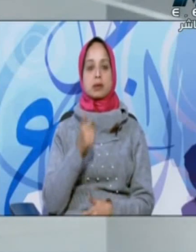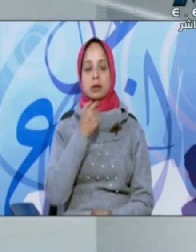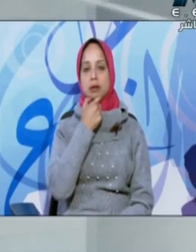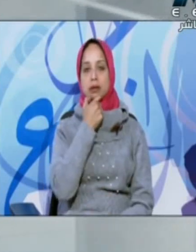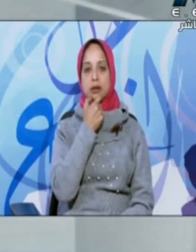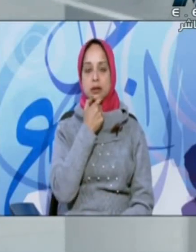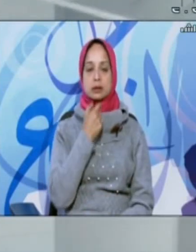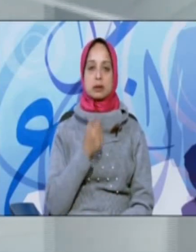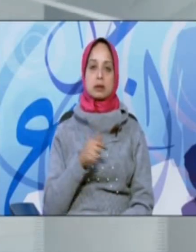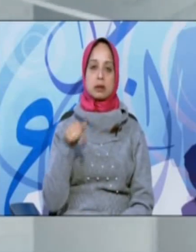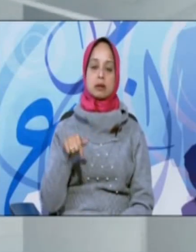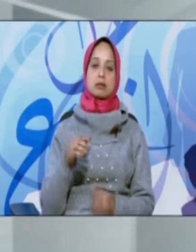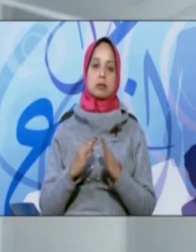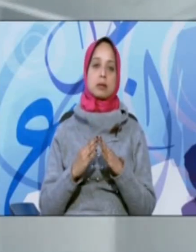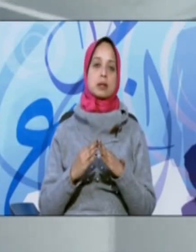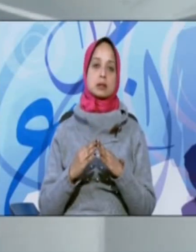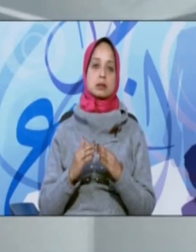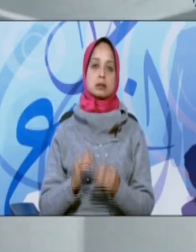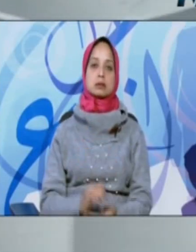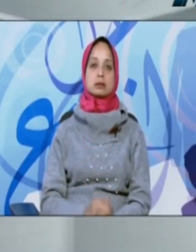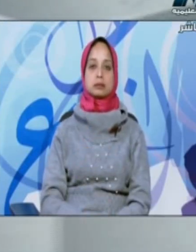الاجنبية.